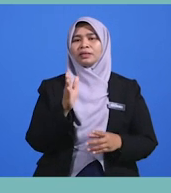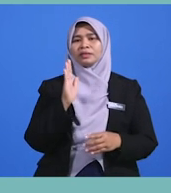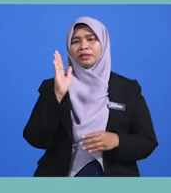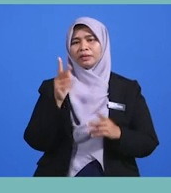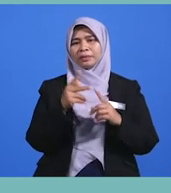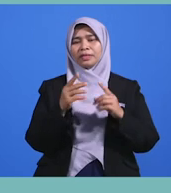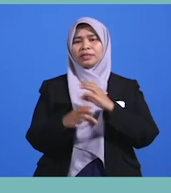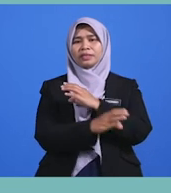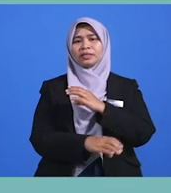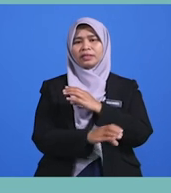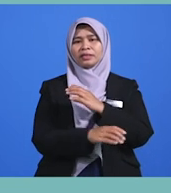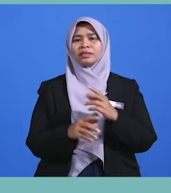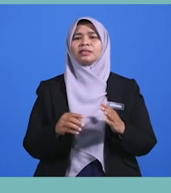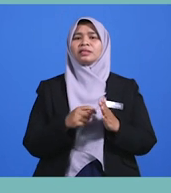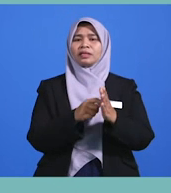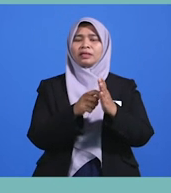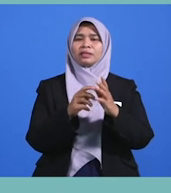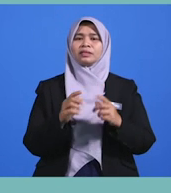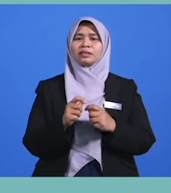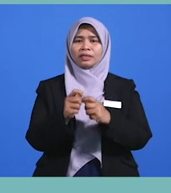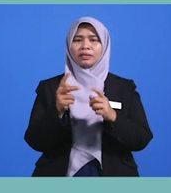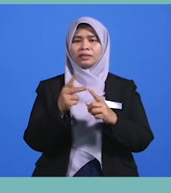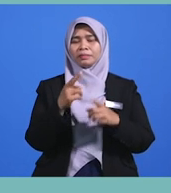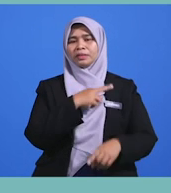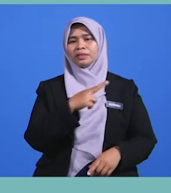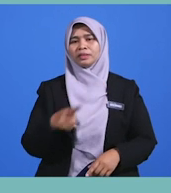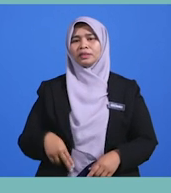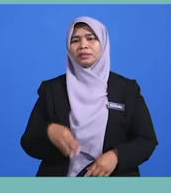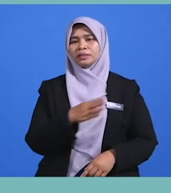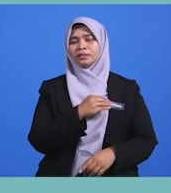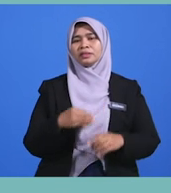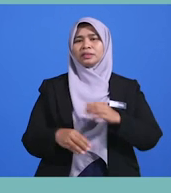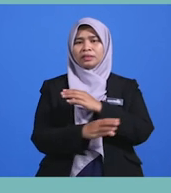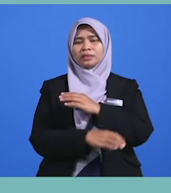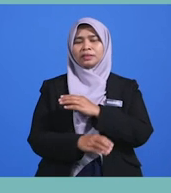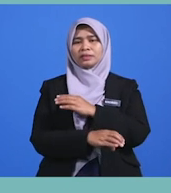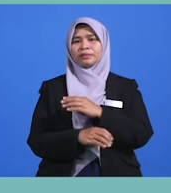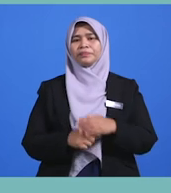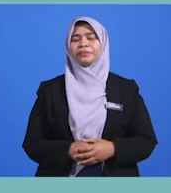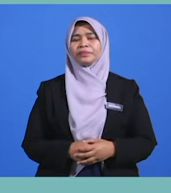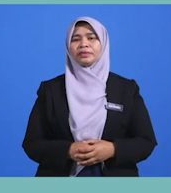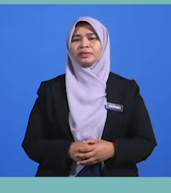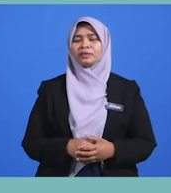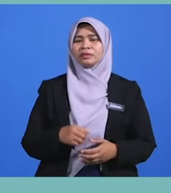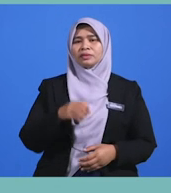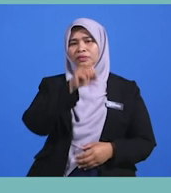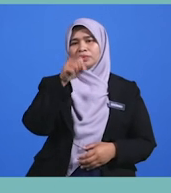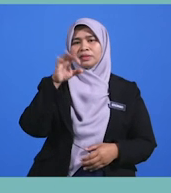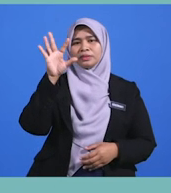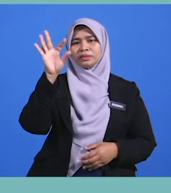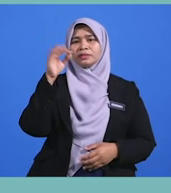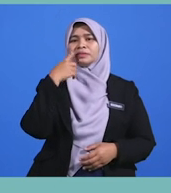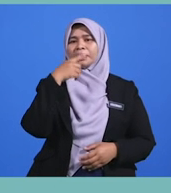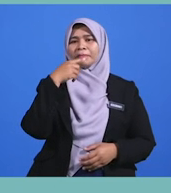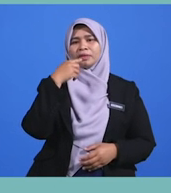negara, dan menjadi rakyat yang lebih patriotik. Soalan ke-9, siapakah yang telah mengubah lirik lagu